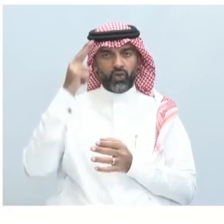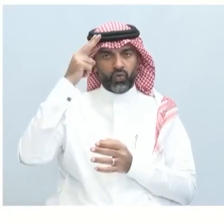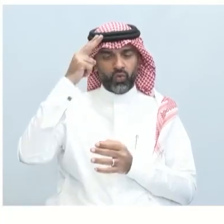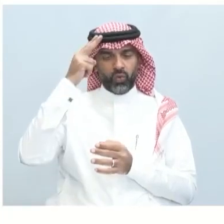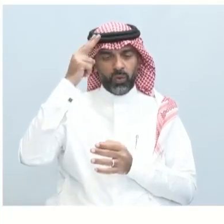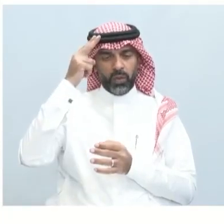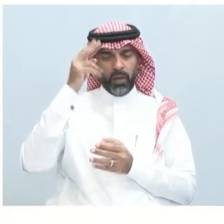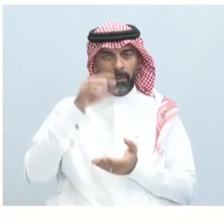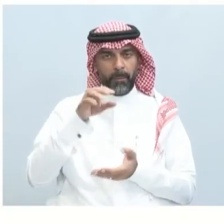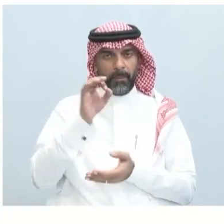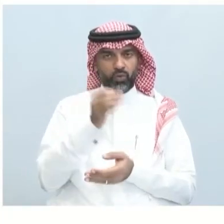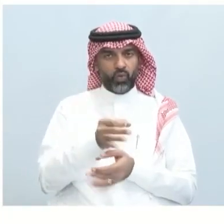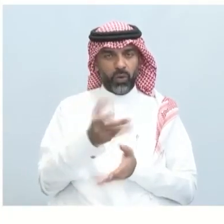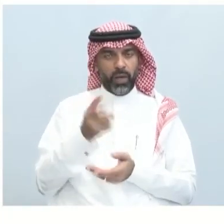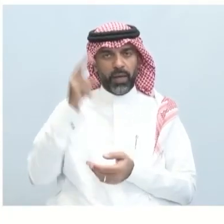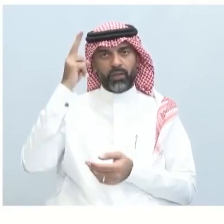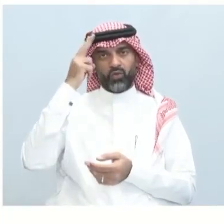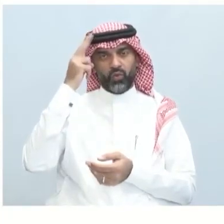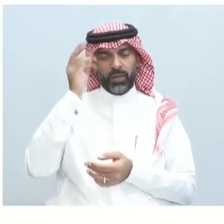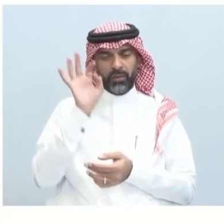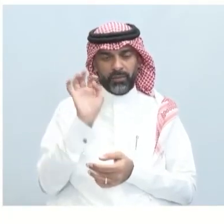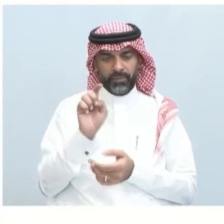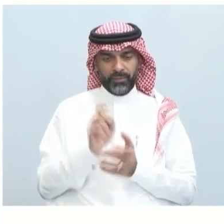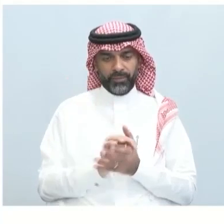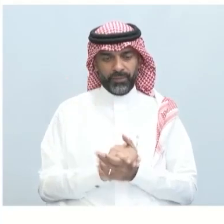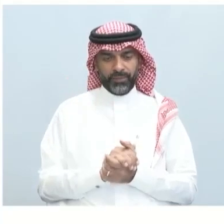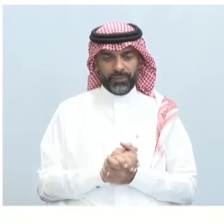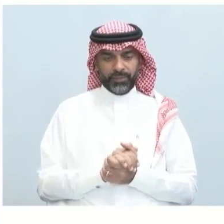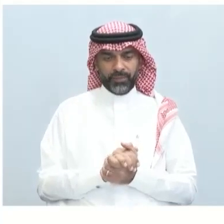اختيار البلد، المملكة العربية السعودية.